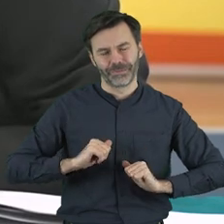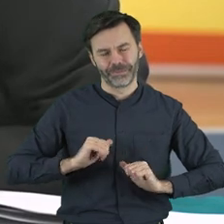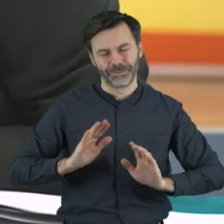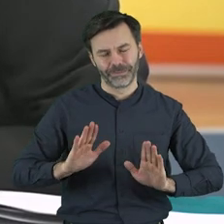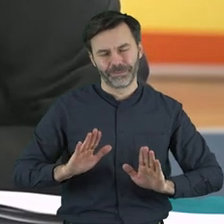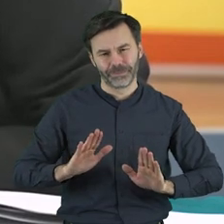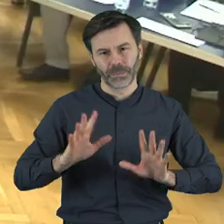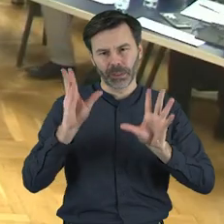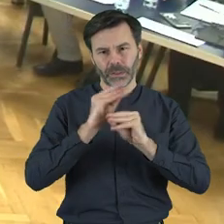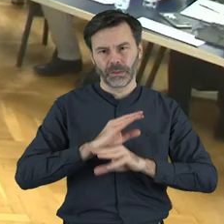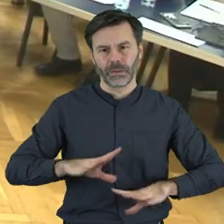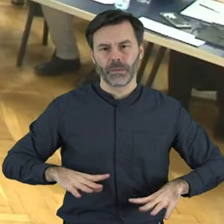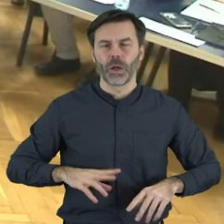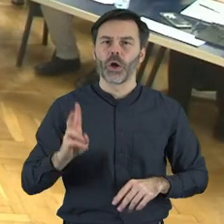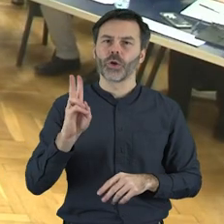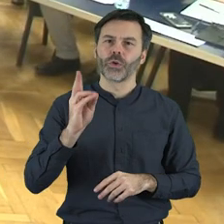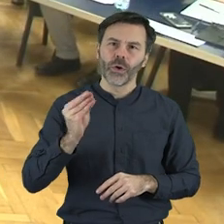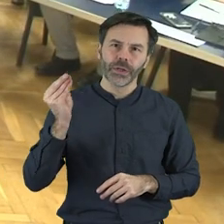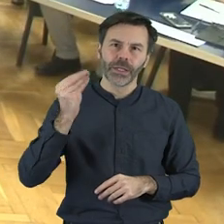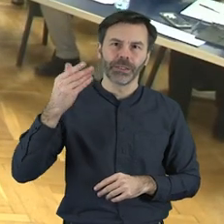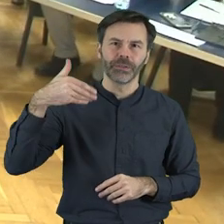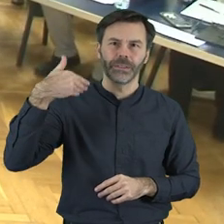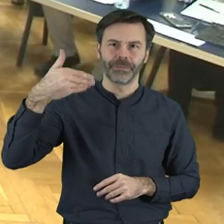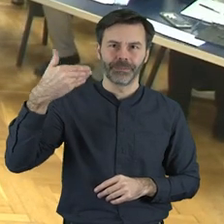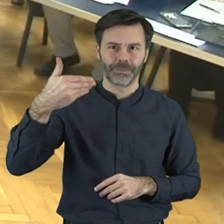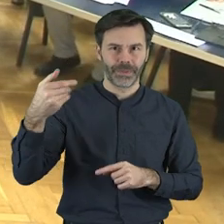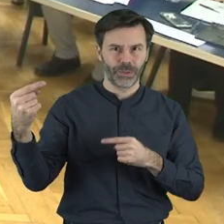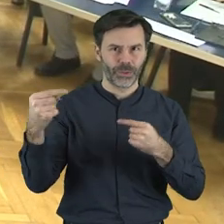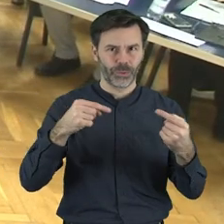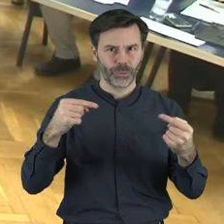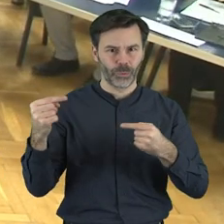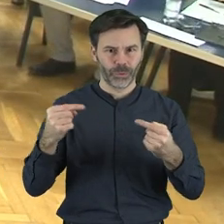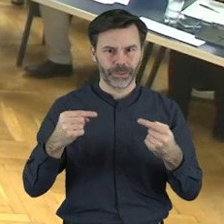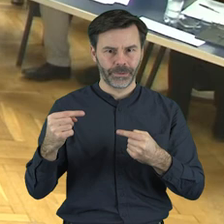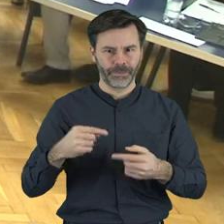dyskusji? Proszę bardzo, Pan Radny Paweł Bliźniuk.